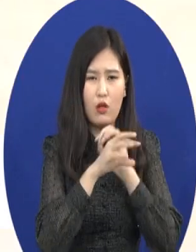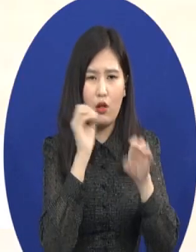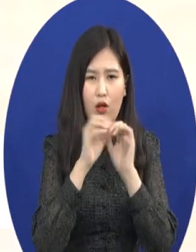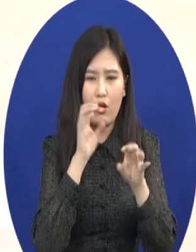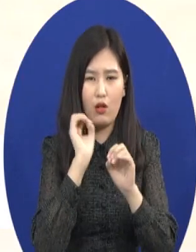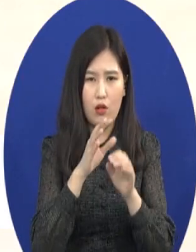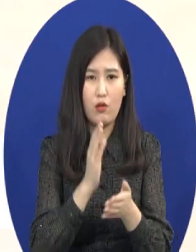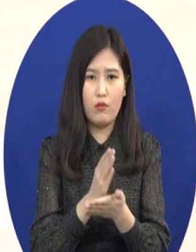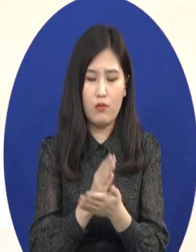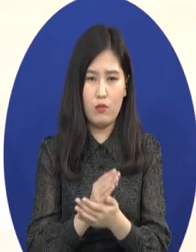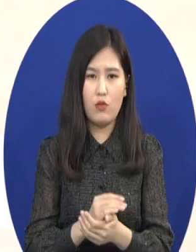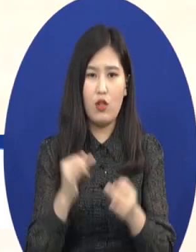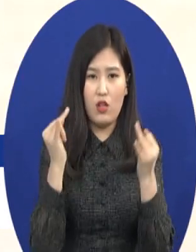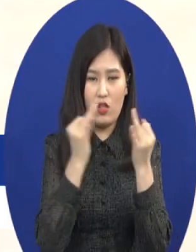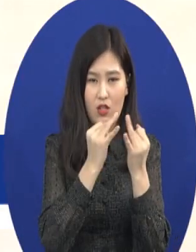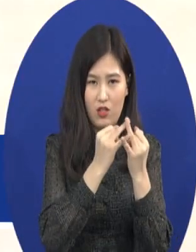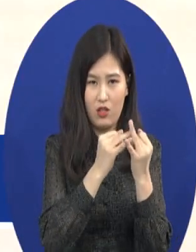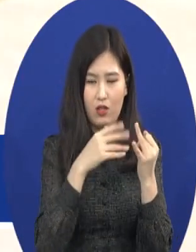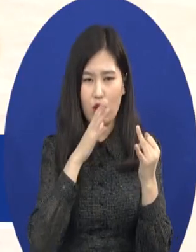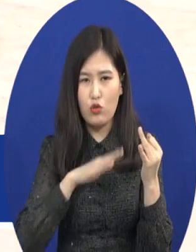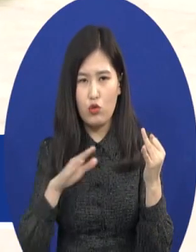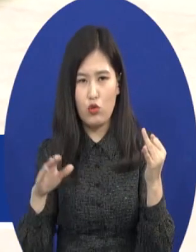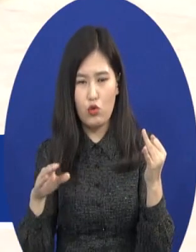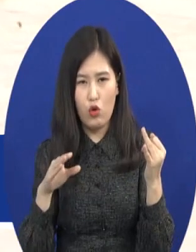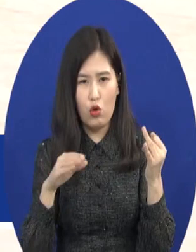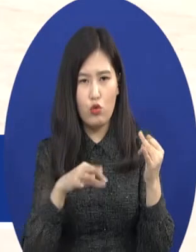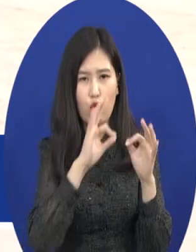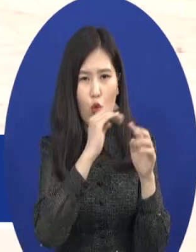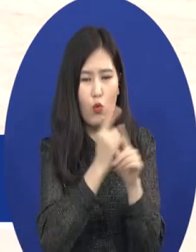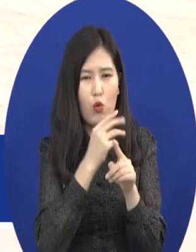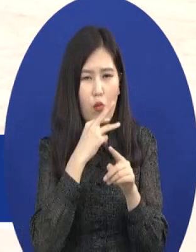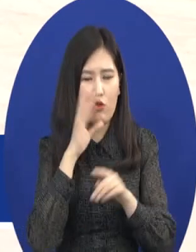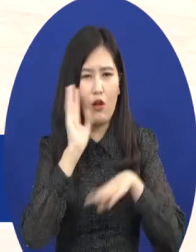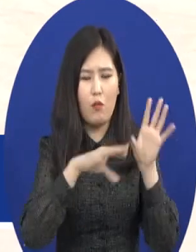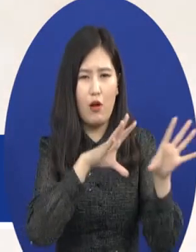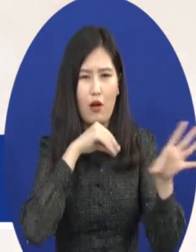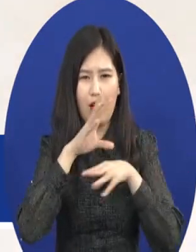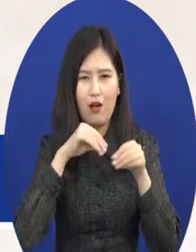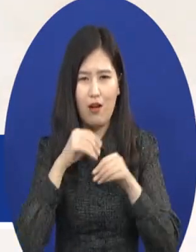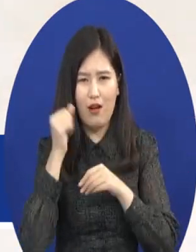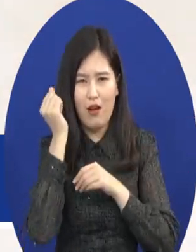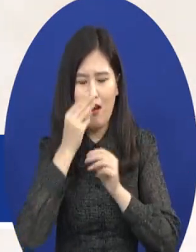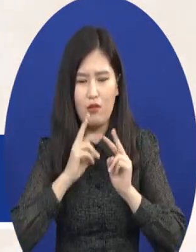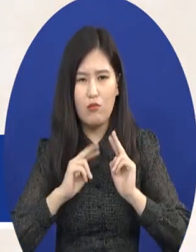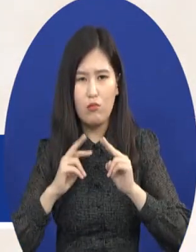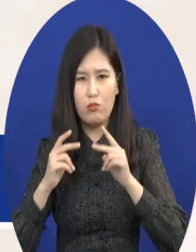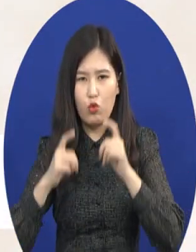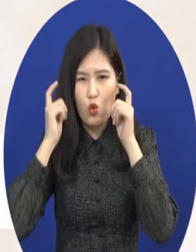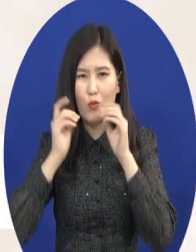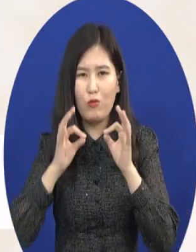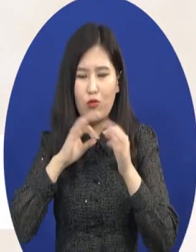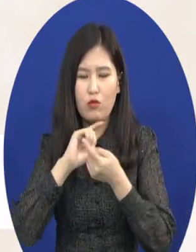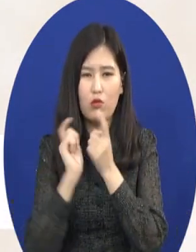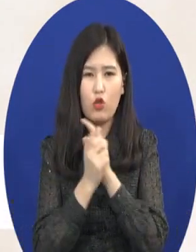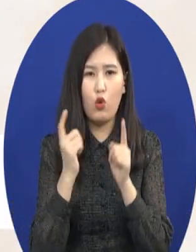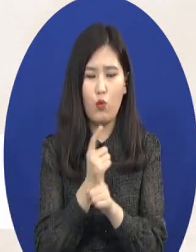байна. Цахим орчноос хүүхдүүд энэ мэд зохисгүй ёс бус мэдээ мэдээлэл авснаар тэдний ааш цан өөрчлөгдөх хүмүүжлийн доголдол үүсэх